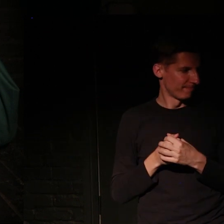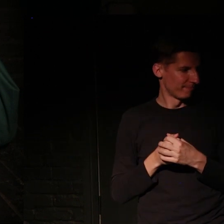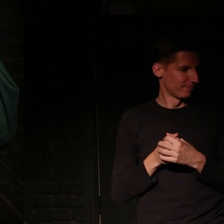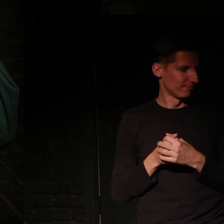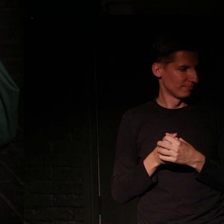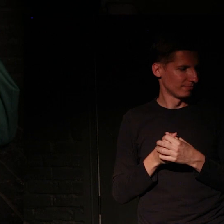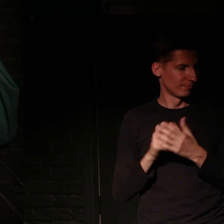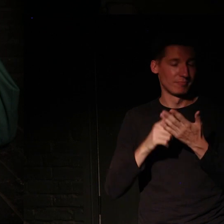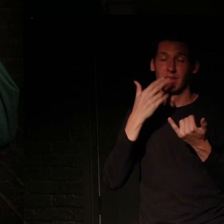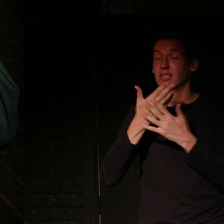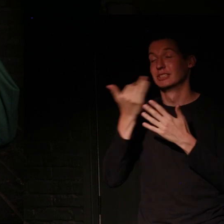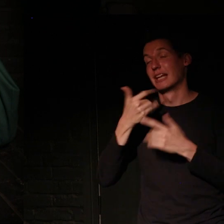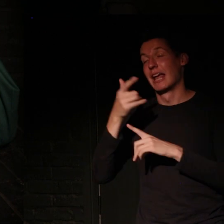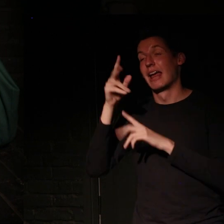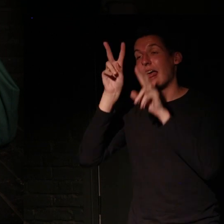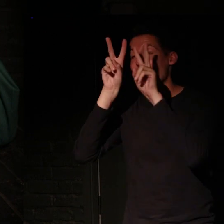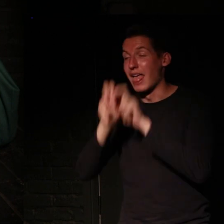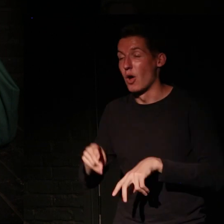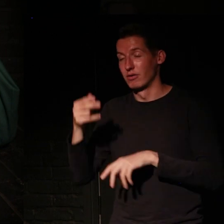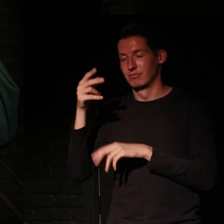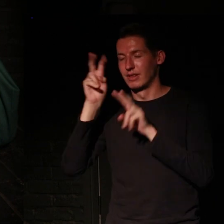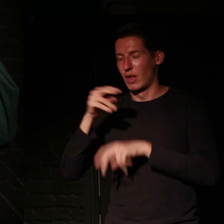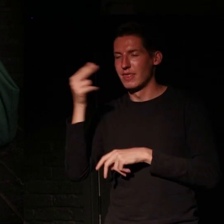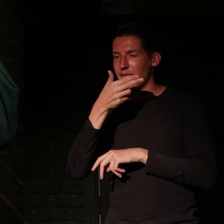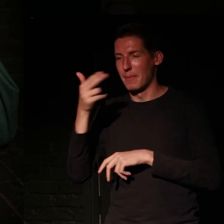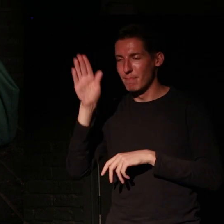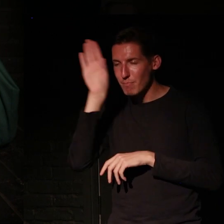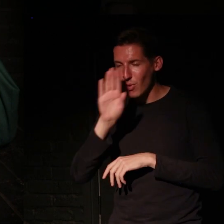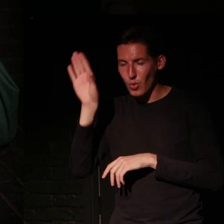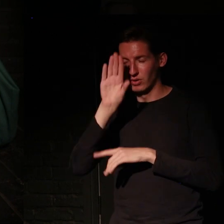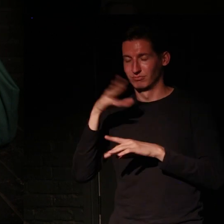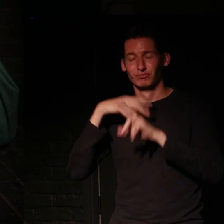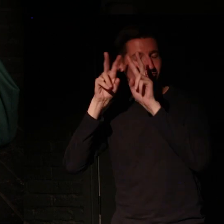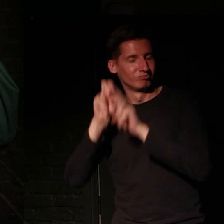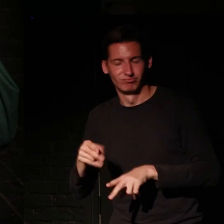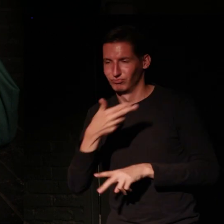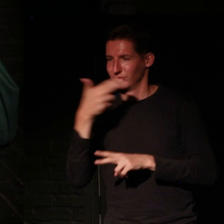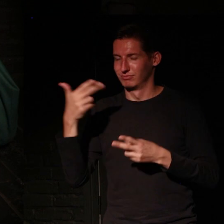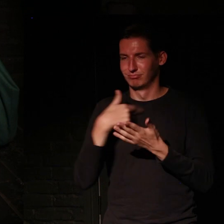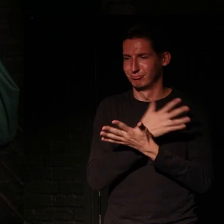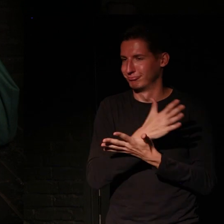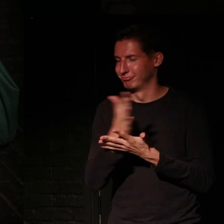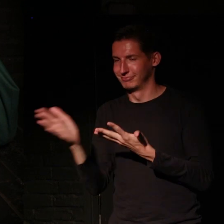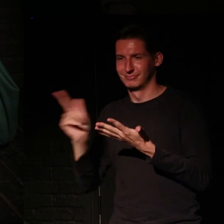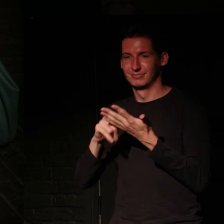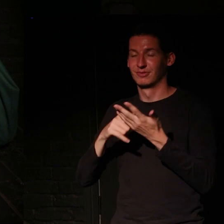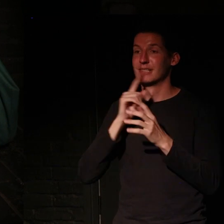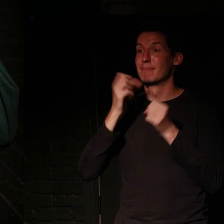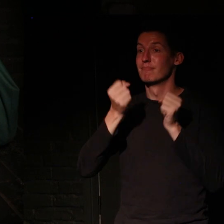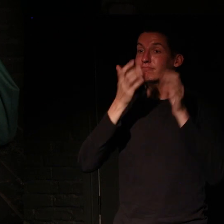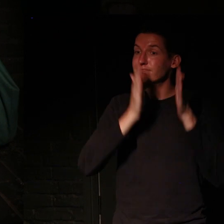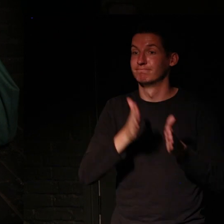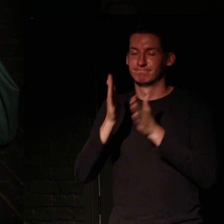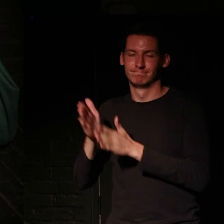Chyba, że teologię będziemy pojmować bardzo, bardzo ogólnie. Mówienie o Bogu, no to wtedy tak, natomiast takiej